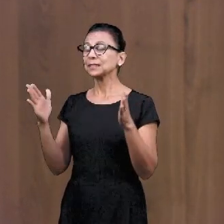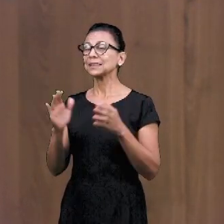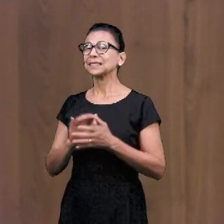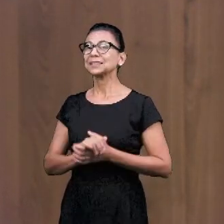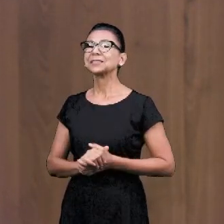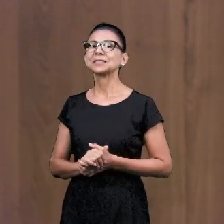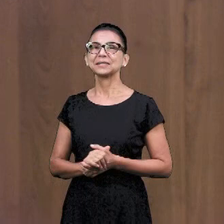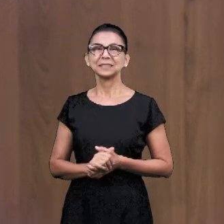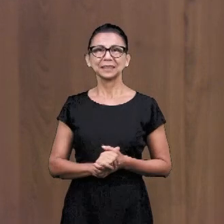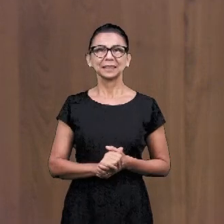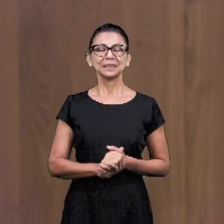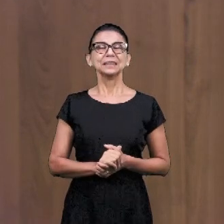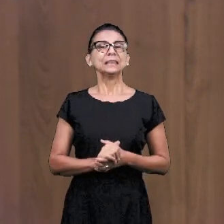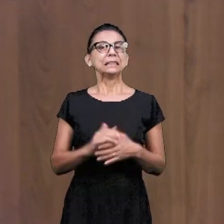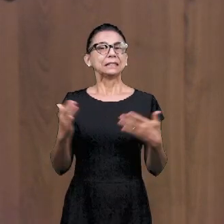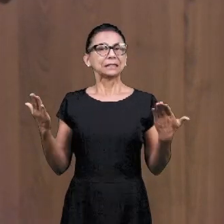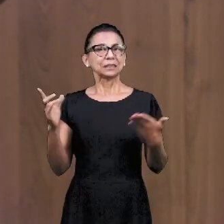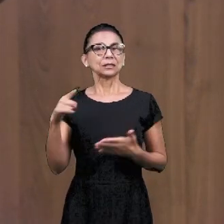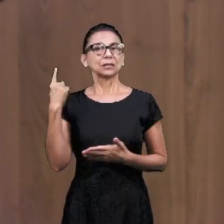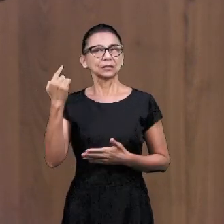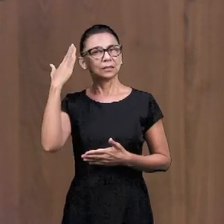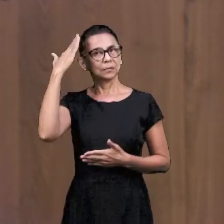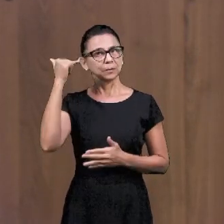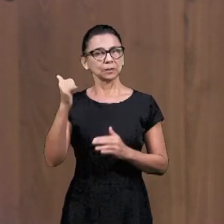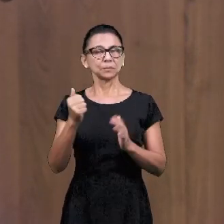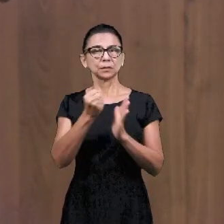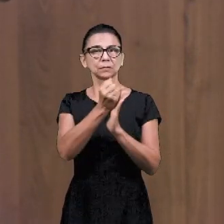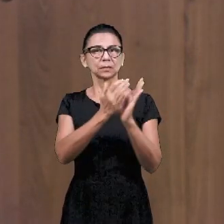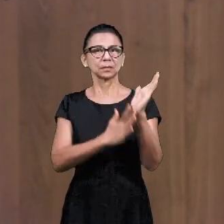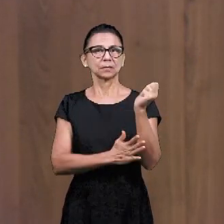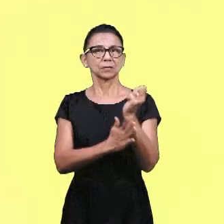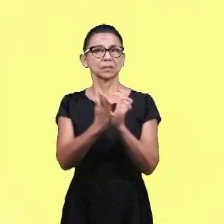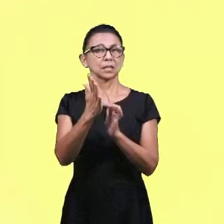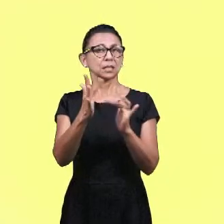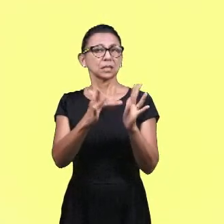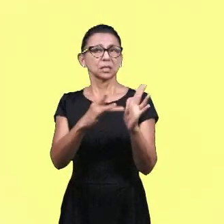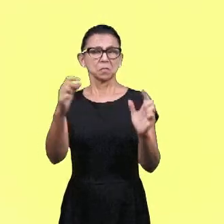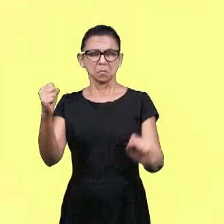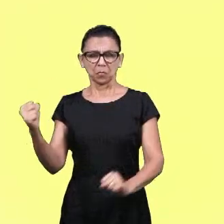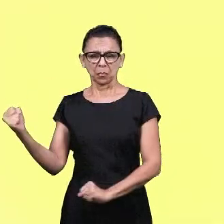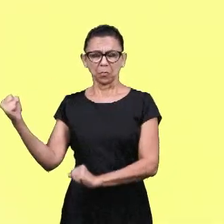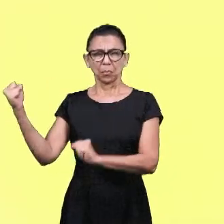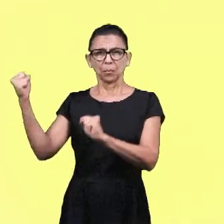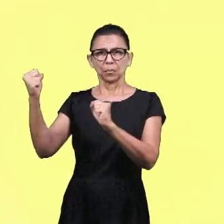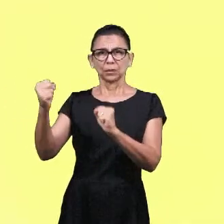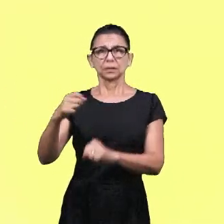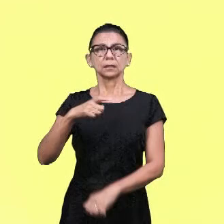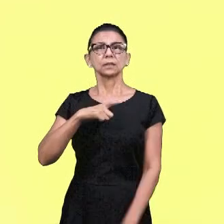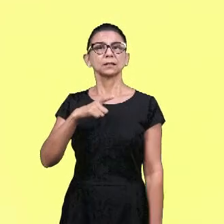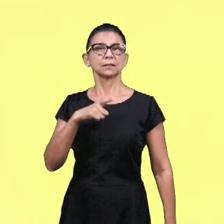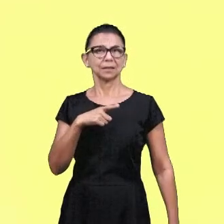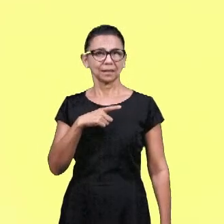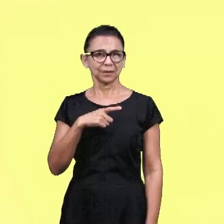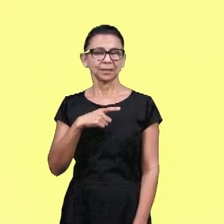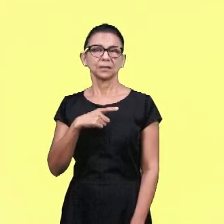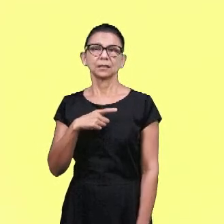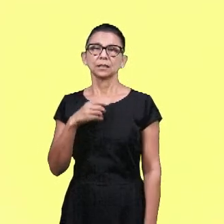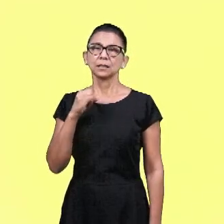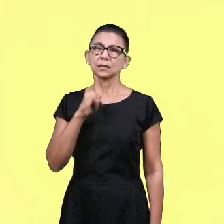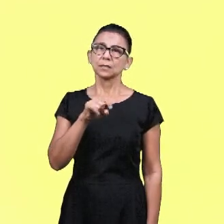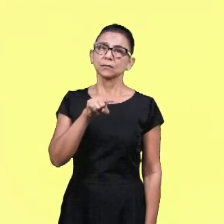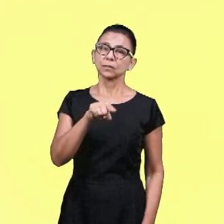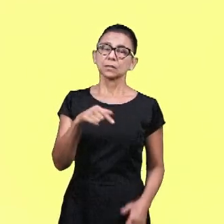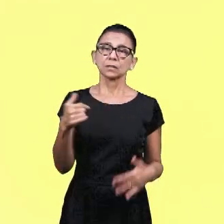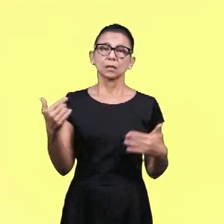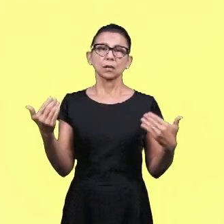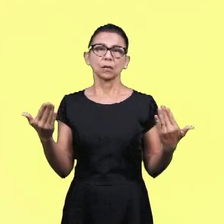savons que le sang de Jésus nous donne droit au salut, nous donne droit à la vie éternelle. Le sang de Jésus, c'est une arme puissante